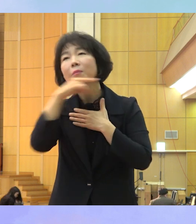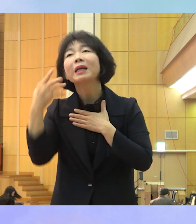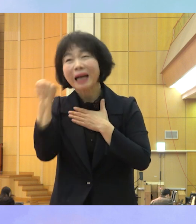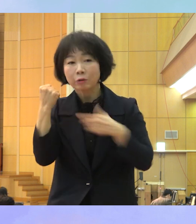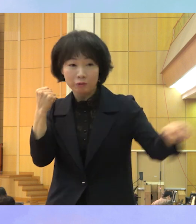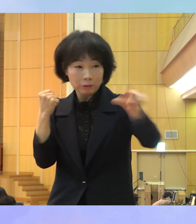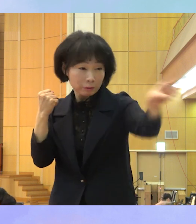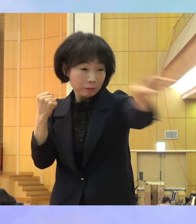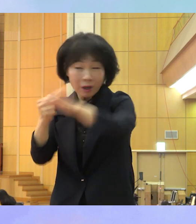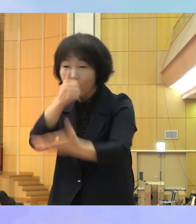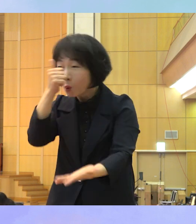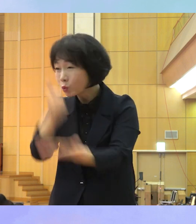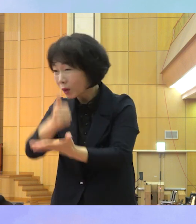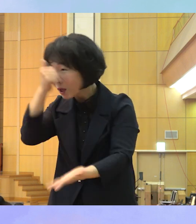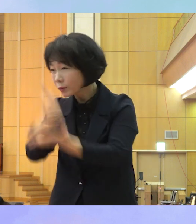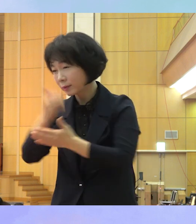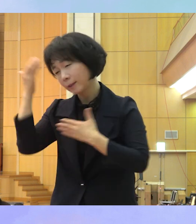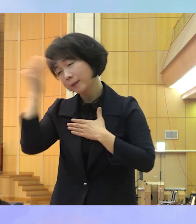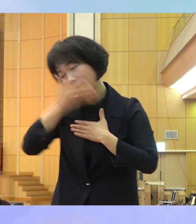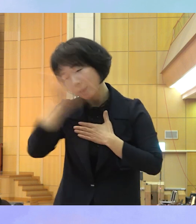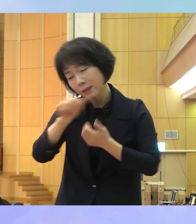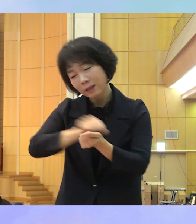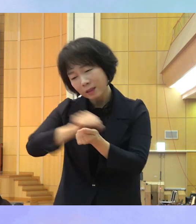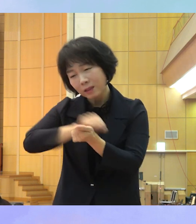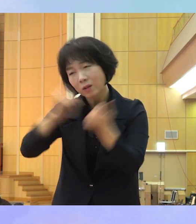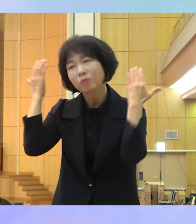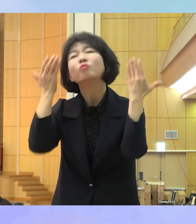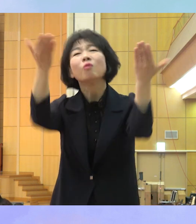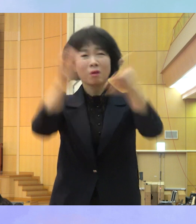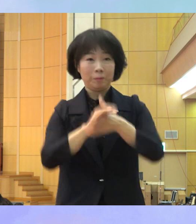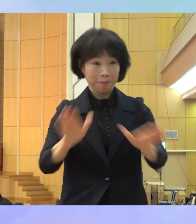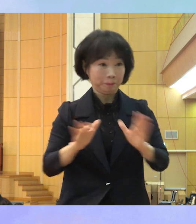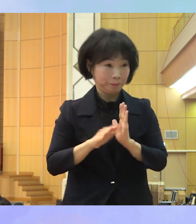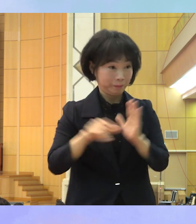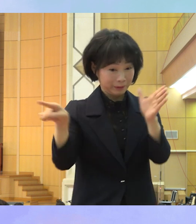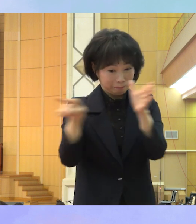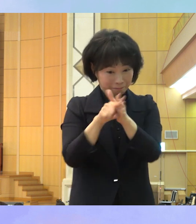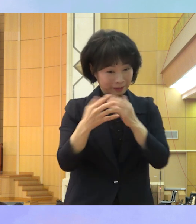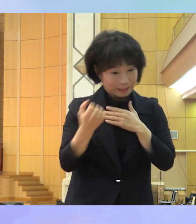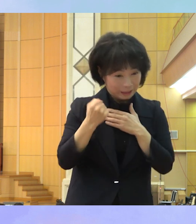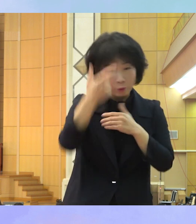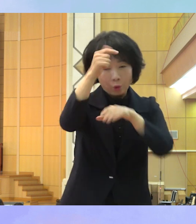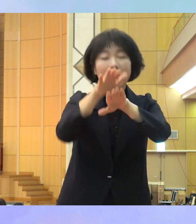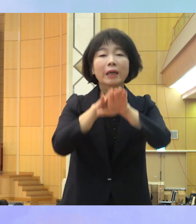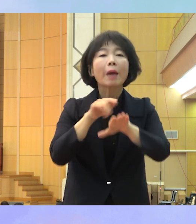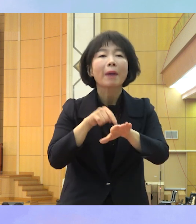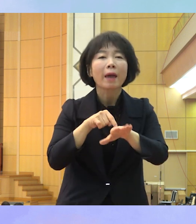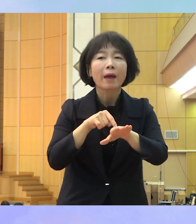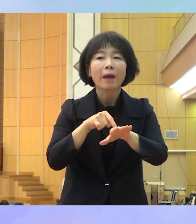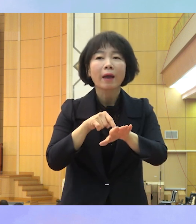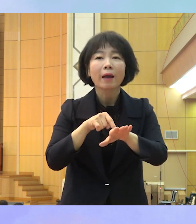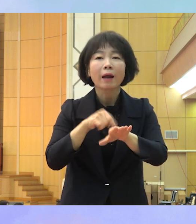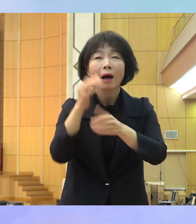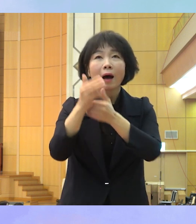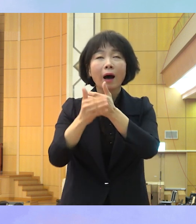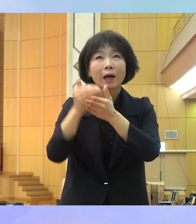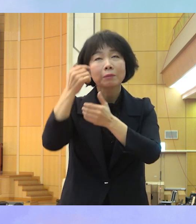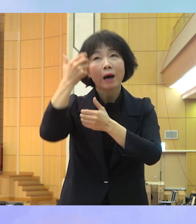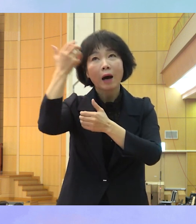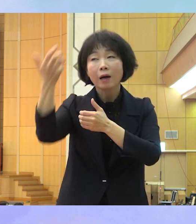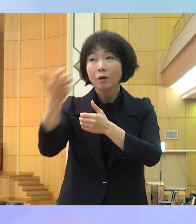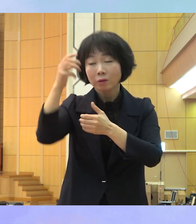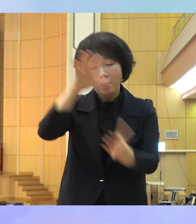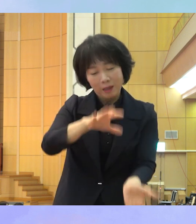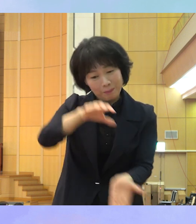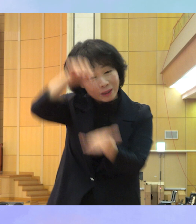피로 정결하게 씻겨 주시옵소서. 그래서 이 시간도 믿음으로 드려진 이 예배가 신령과 진정한